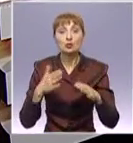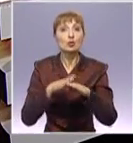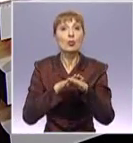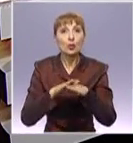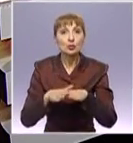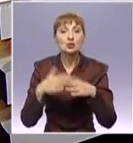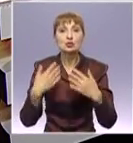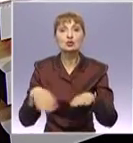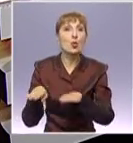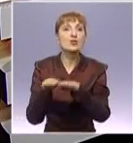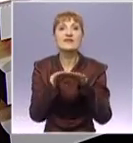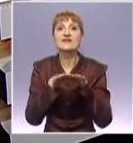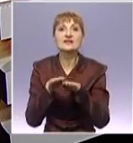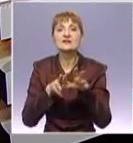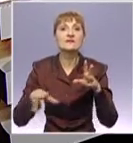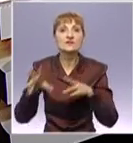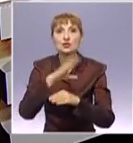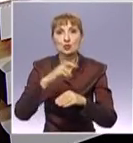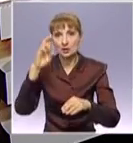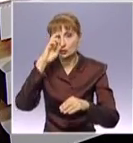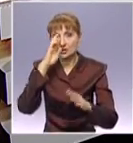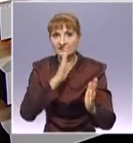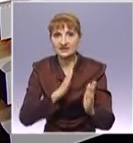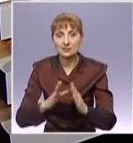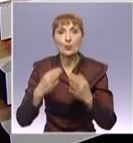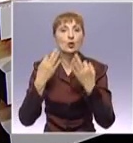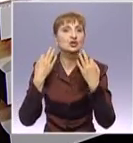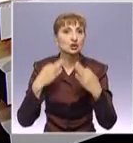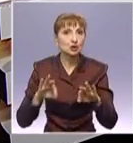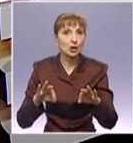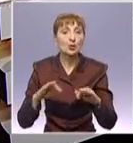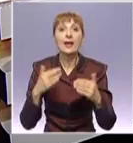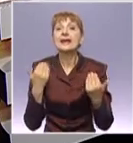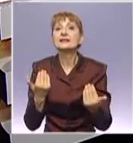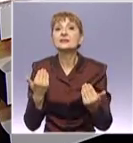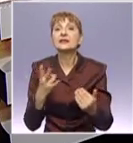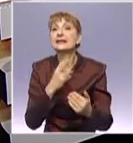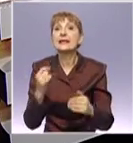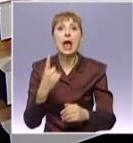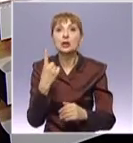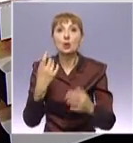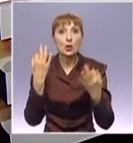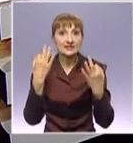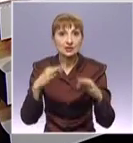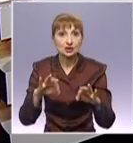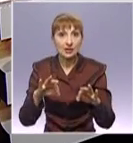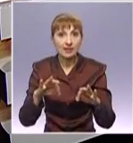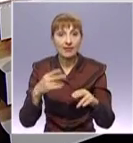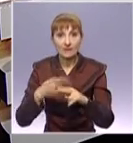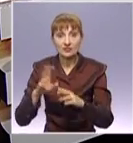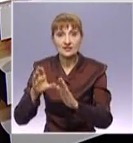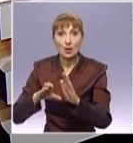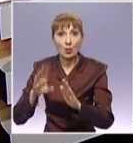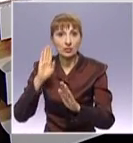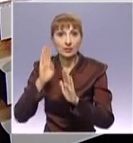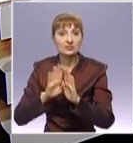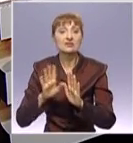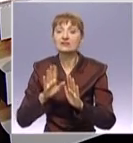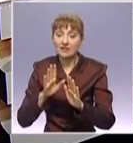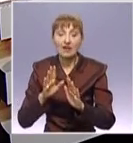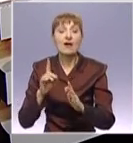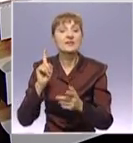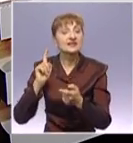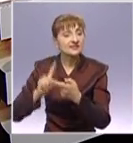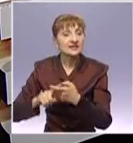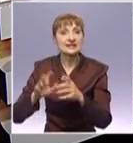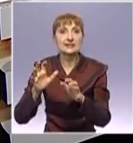полностью унифицировал всю нашу государственную систему по разрешениям. И теперь ни одно разрешение в обрез данного закона не может быть принято,